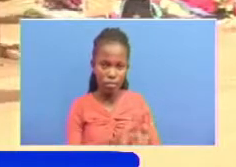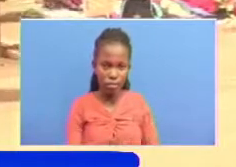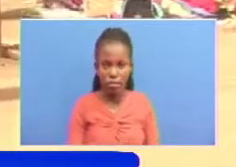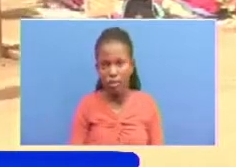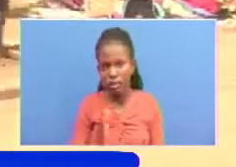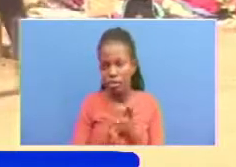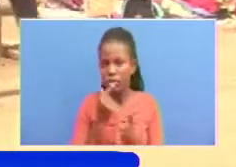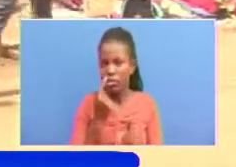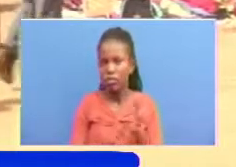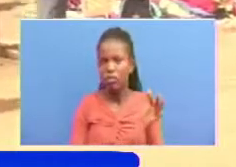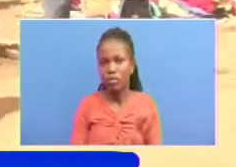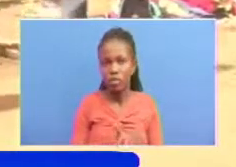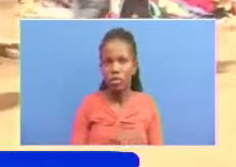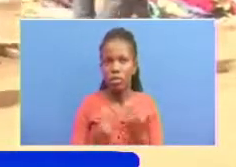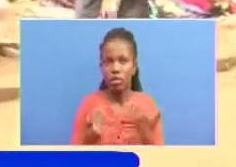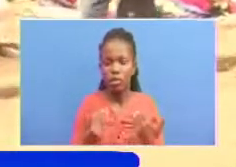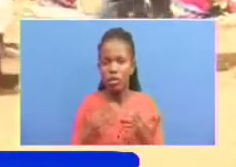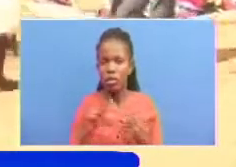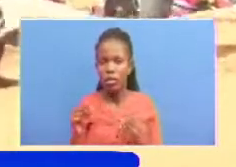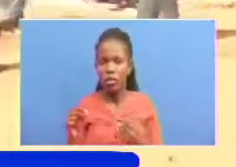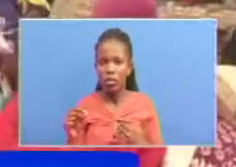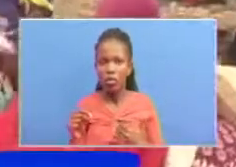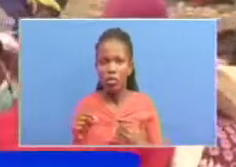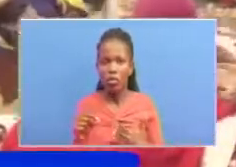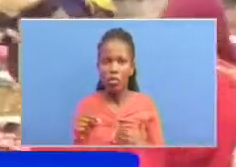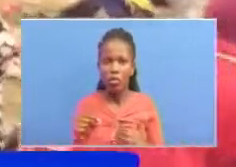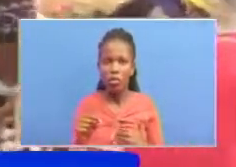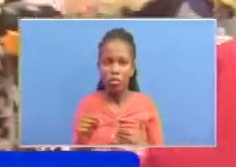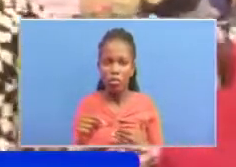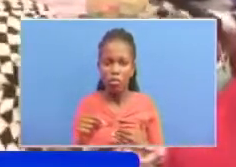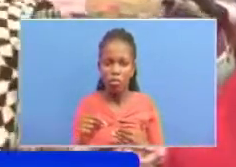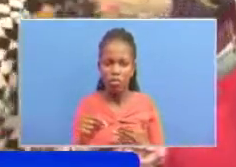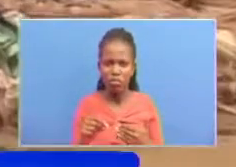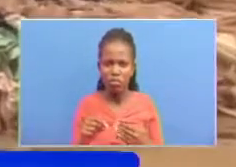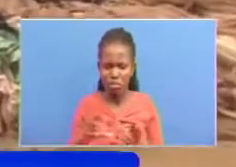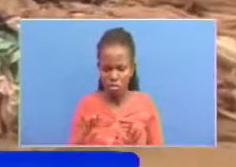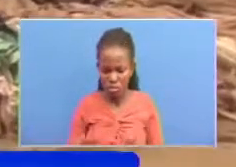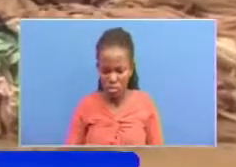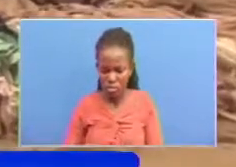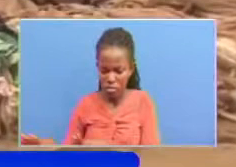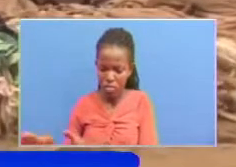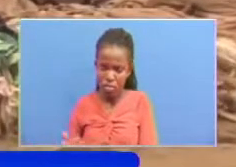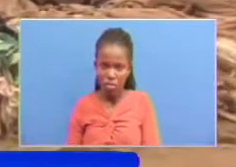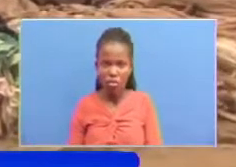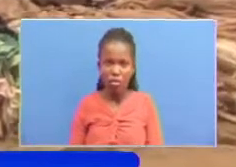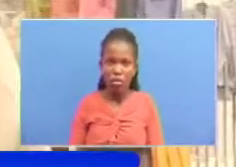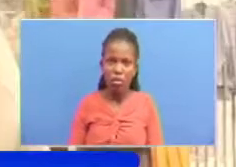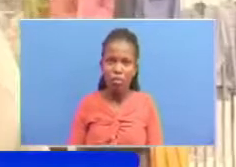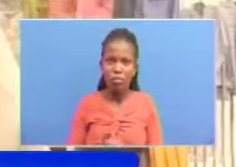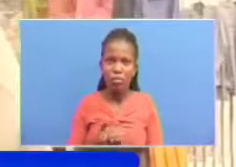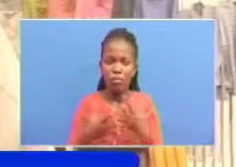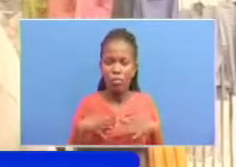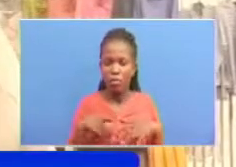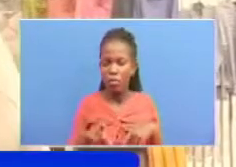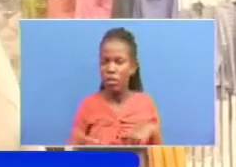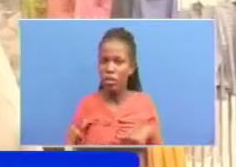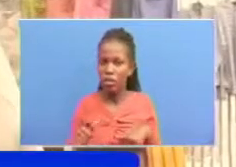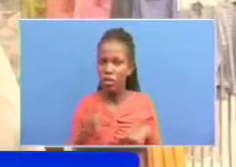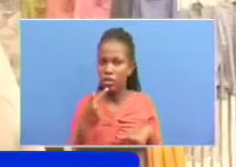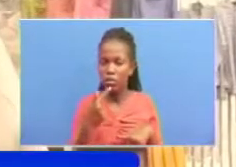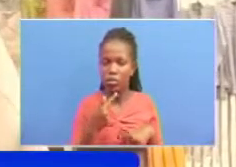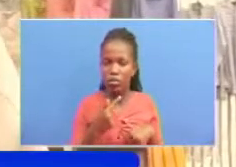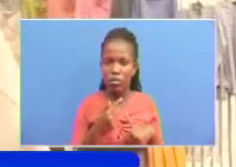sia kulama na lansia sindu sio sia kudhosia ni kwene na maina mwanya wa kwa kaivanda sia kudhumua na nduku